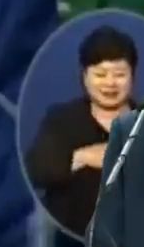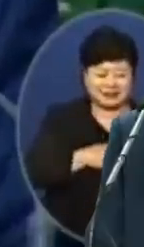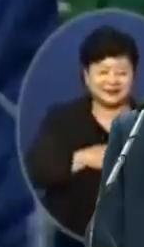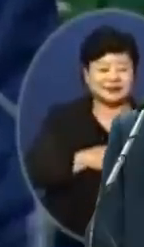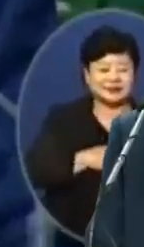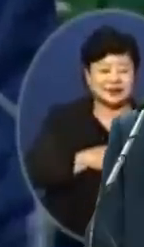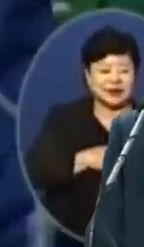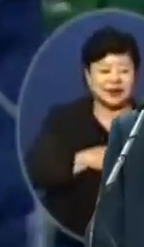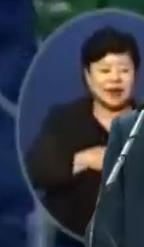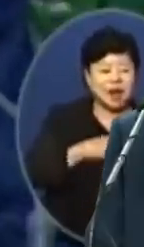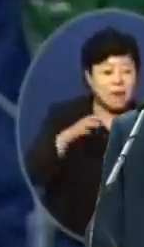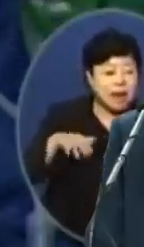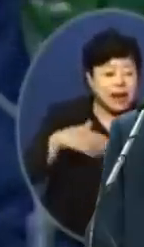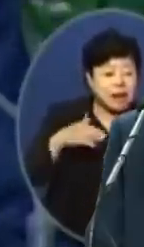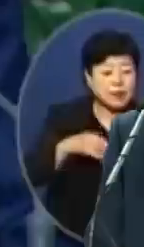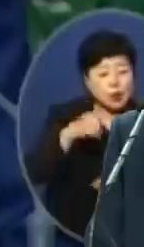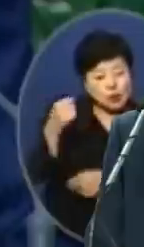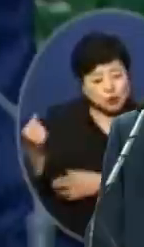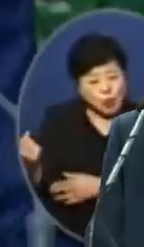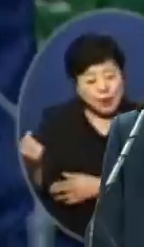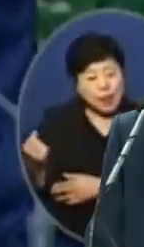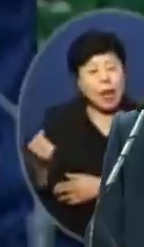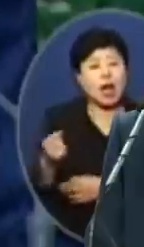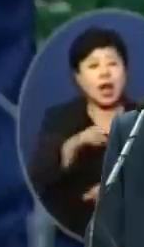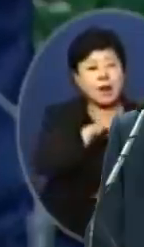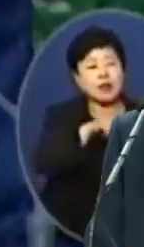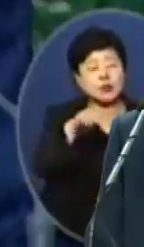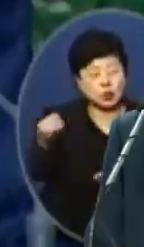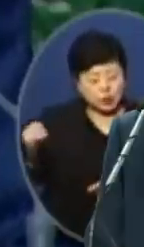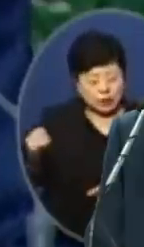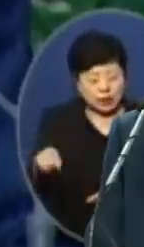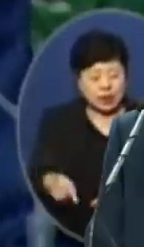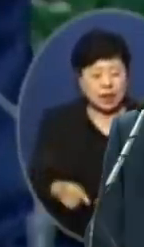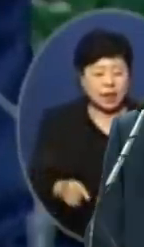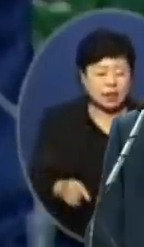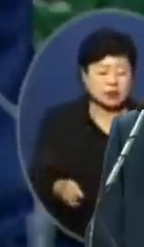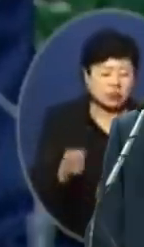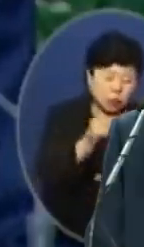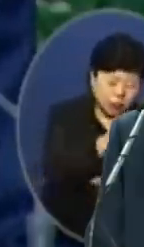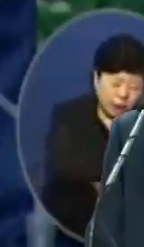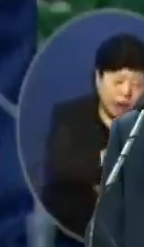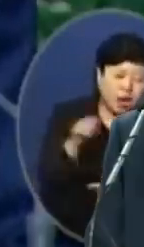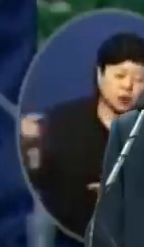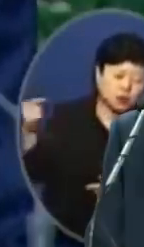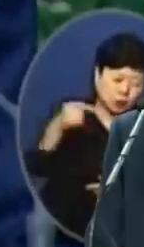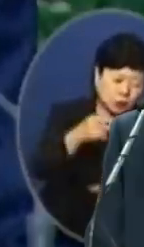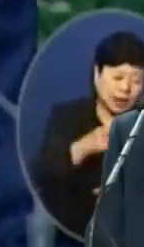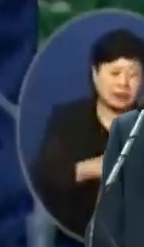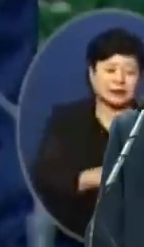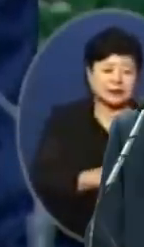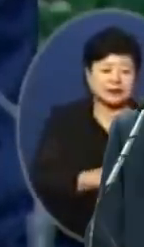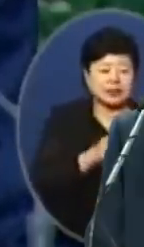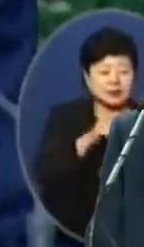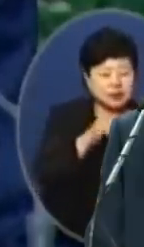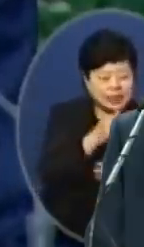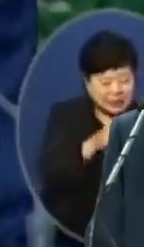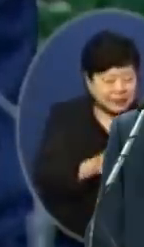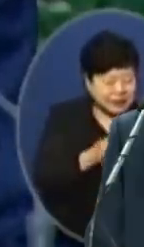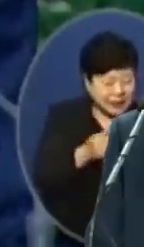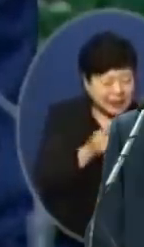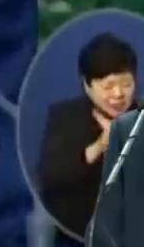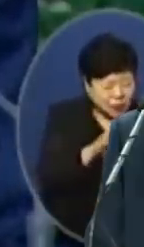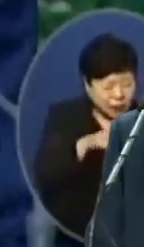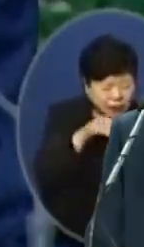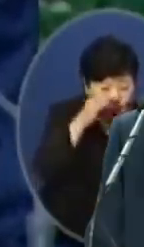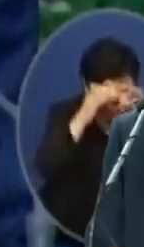왼편에 불구나 오른편으로 기울어지면 오른편으로 불구나 알 수 있잖아요. 여러분 삶에도 하나님께 기도하고